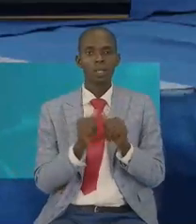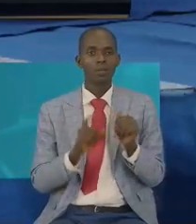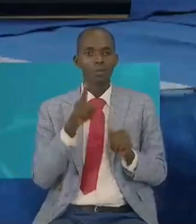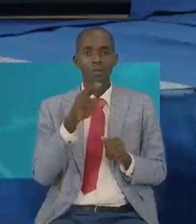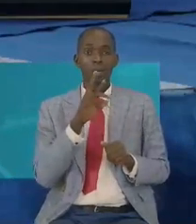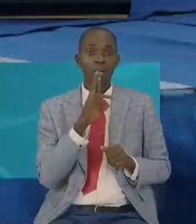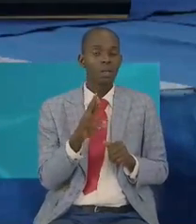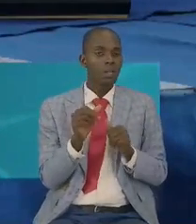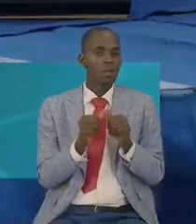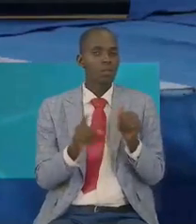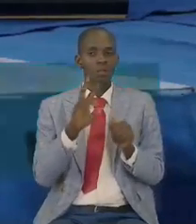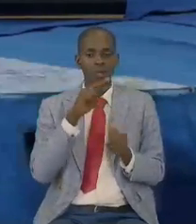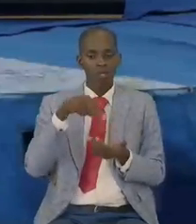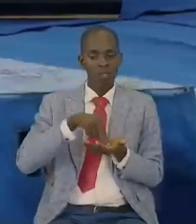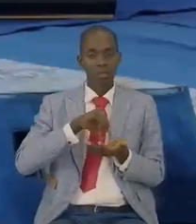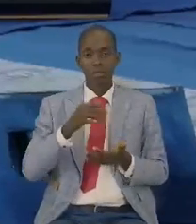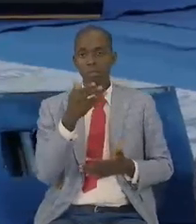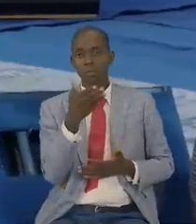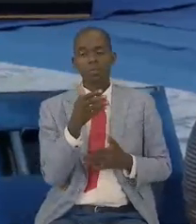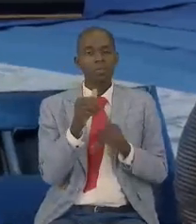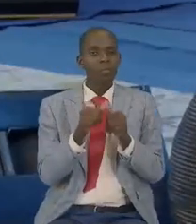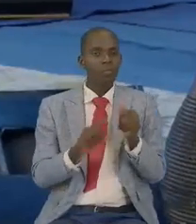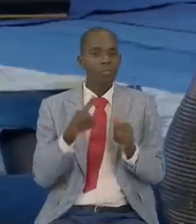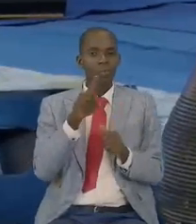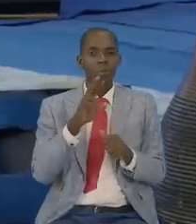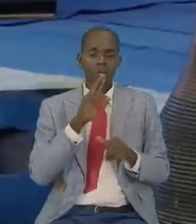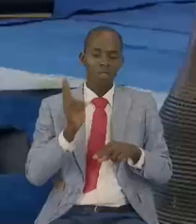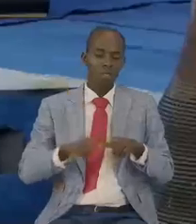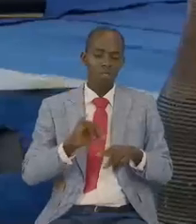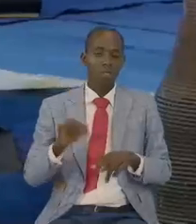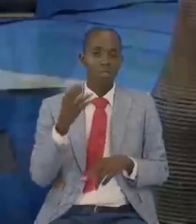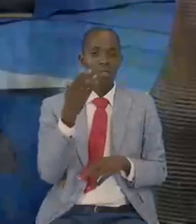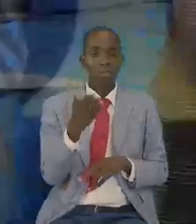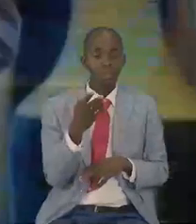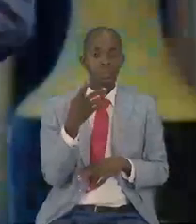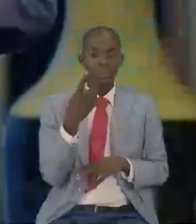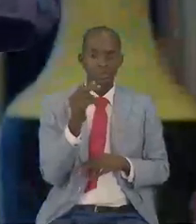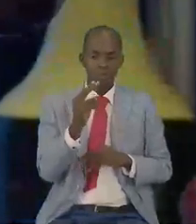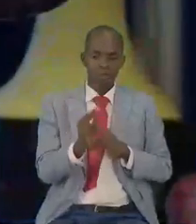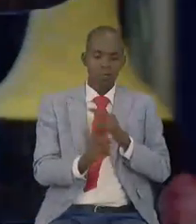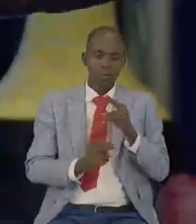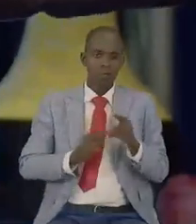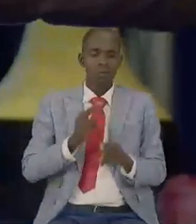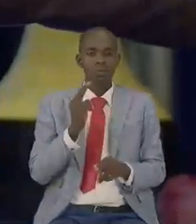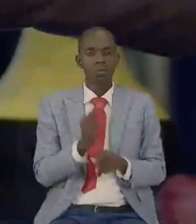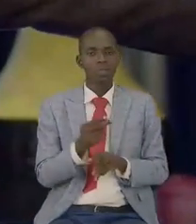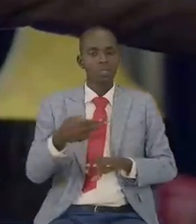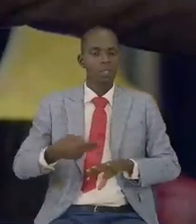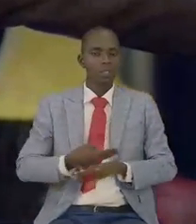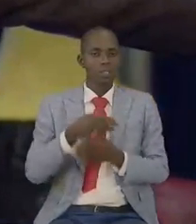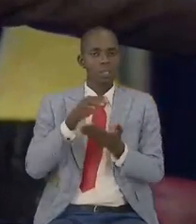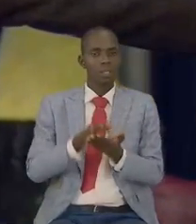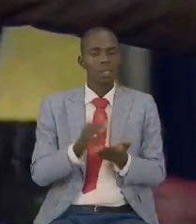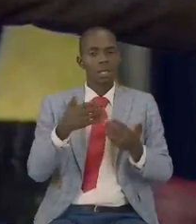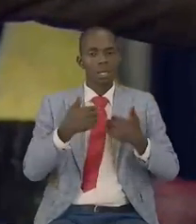es, n'importe où tu es là-bas, n'importe où tu es assis là-bas, l'agneau universel a